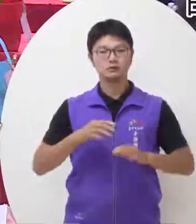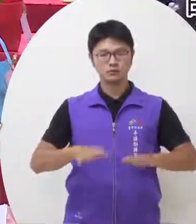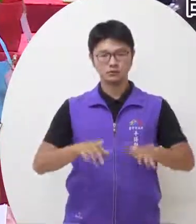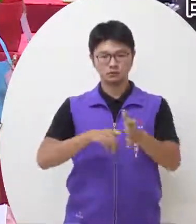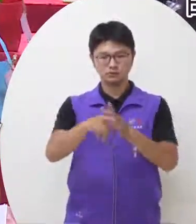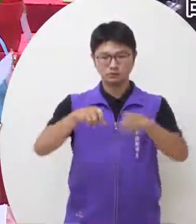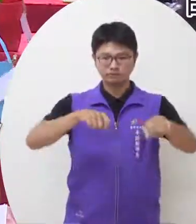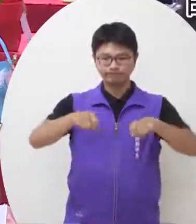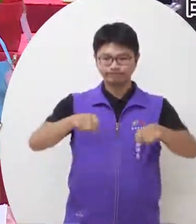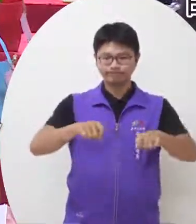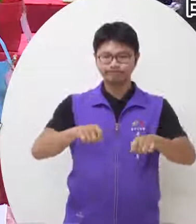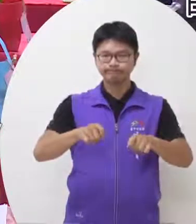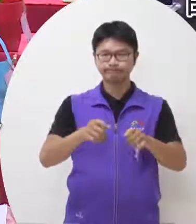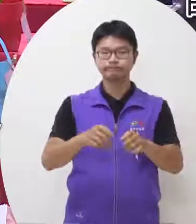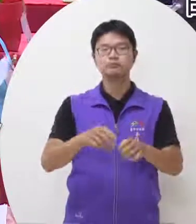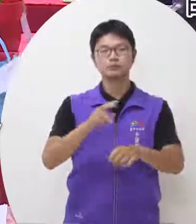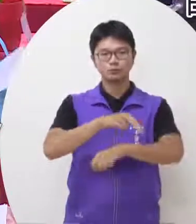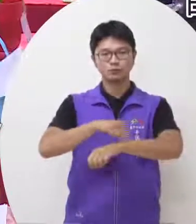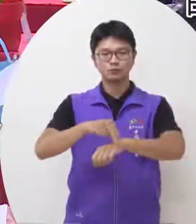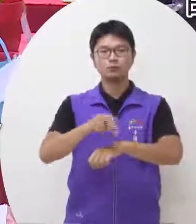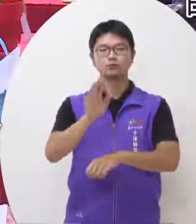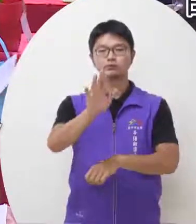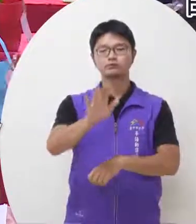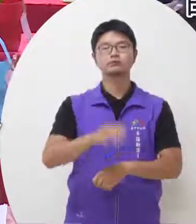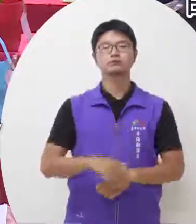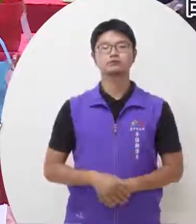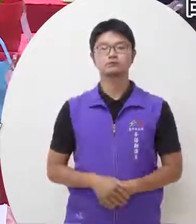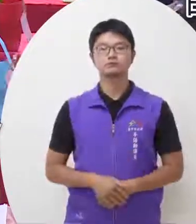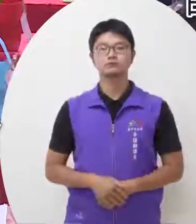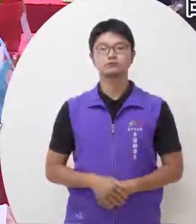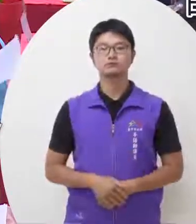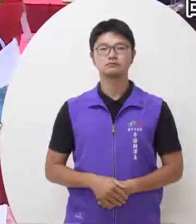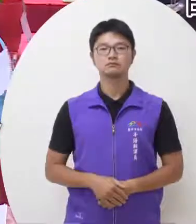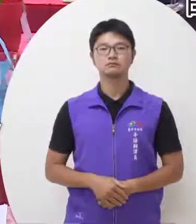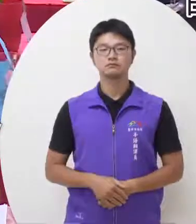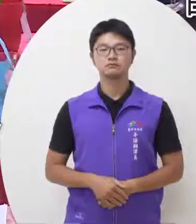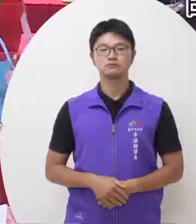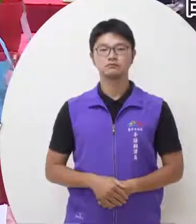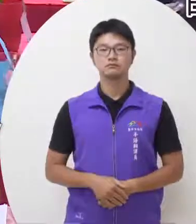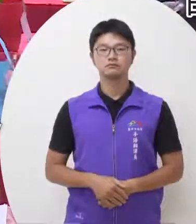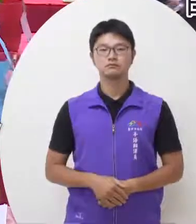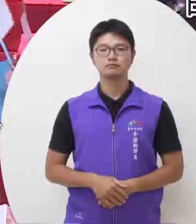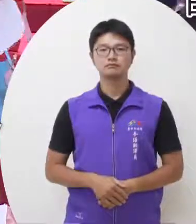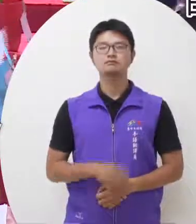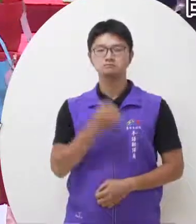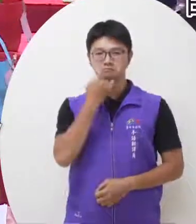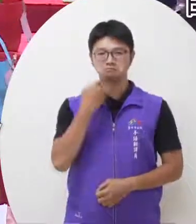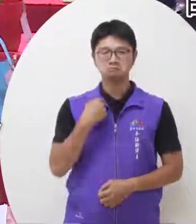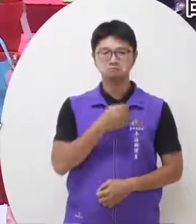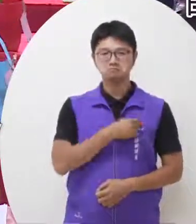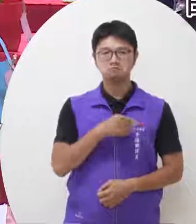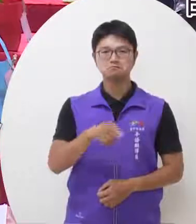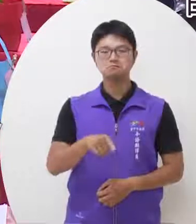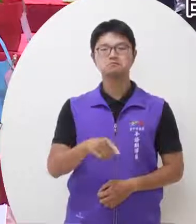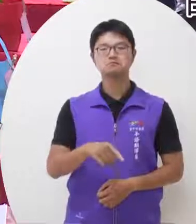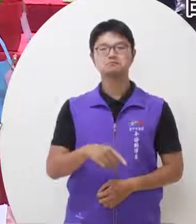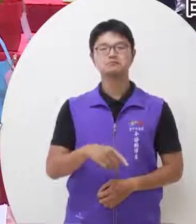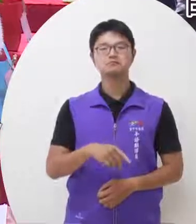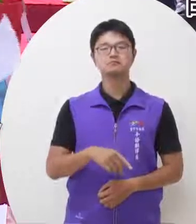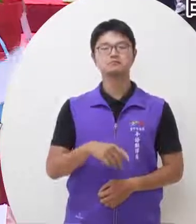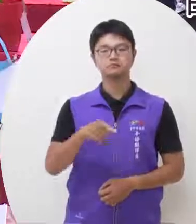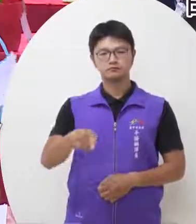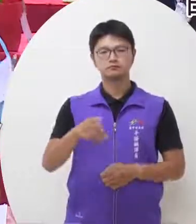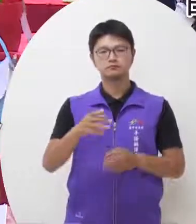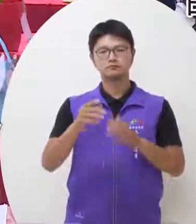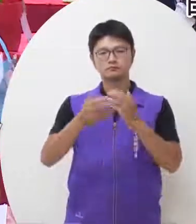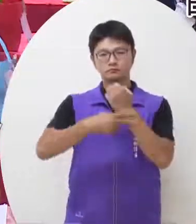案那我们会从太密集的部分也许用跳伞的方式，我想先前也跟廖里长大概有沟通，那